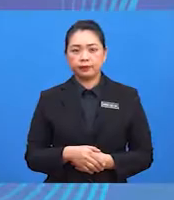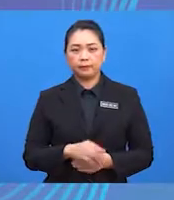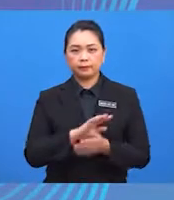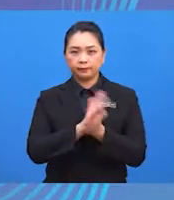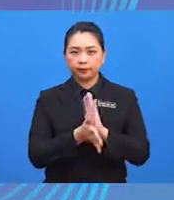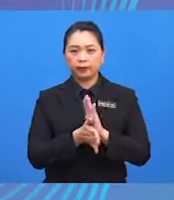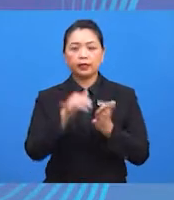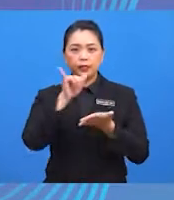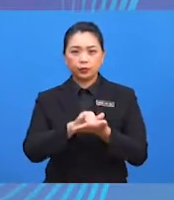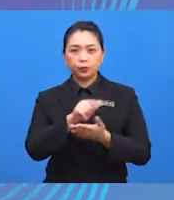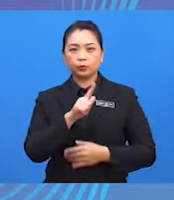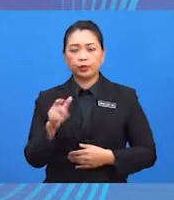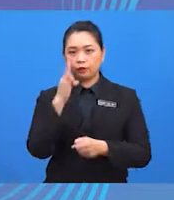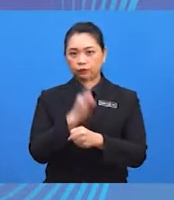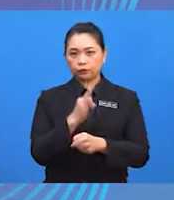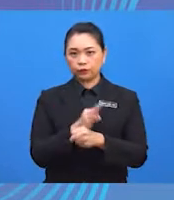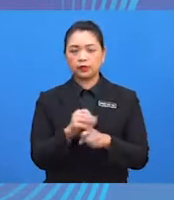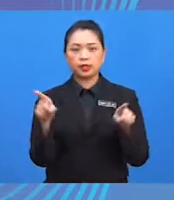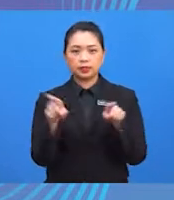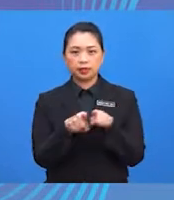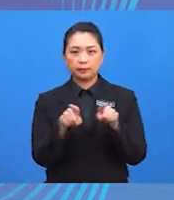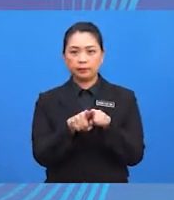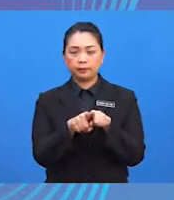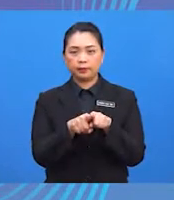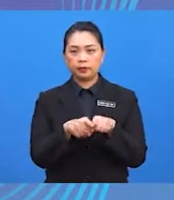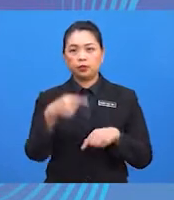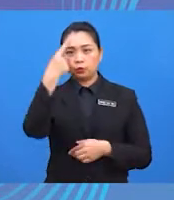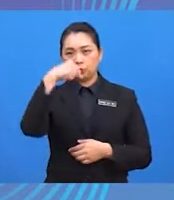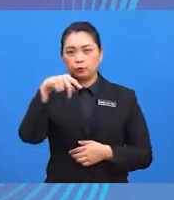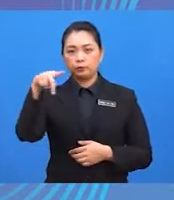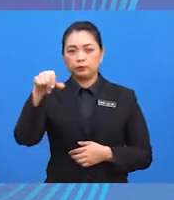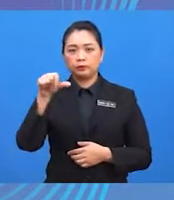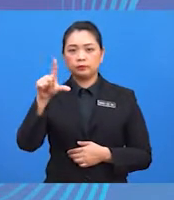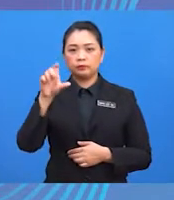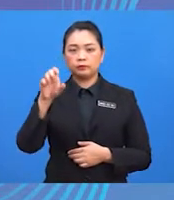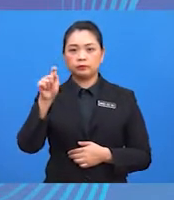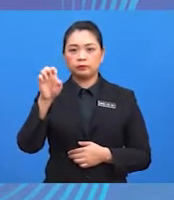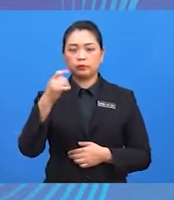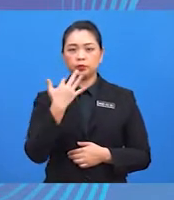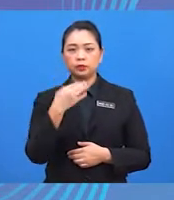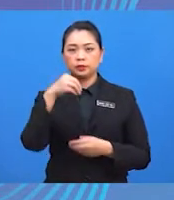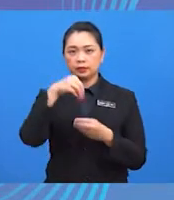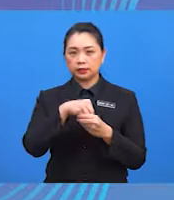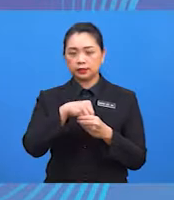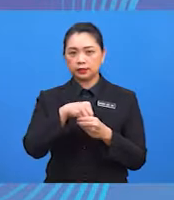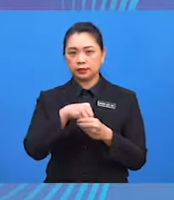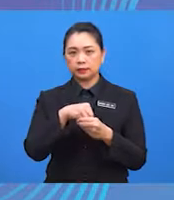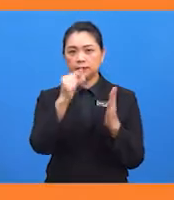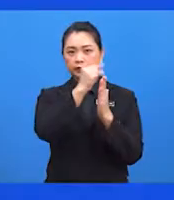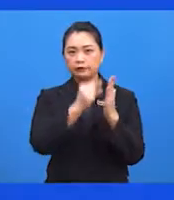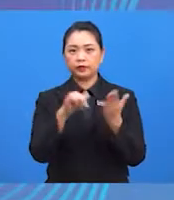Jadi itulah fungsi yang sama untuk palet warna dalam perisian grafik